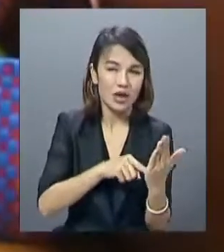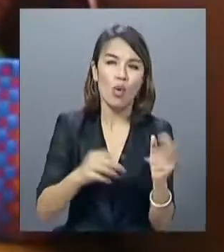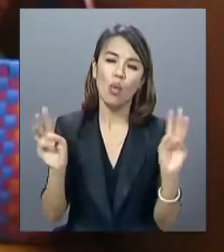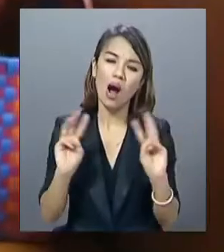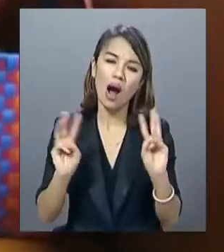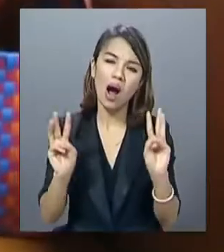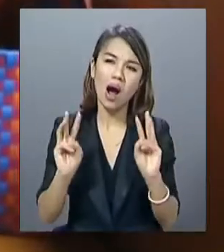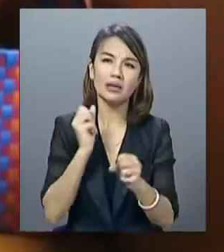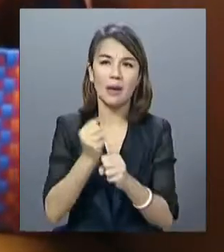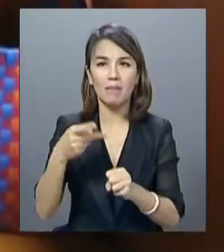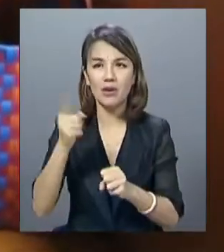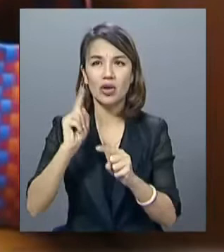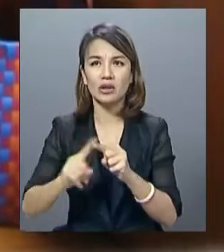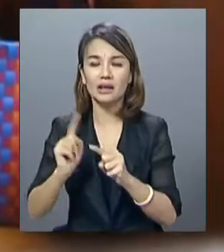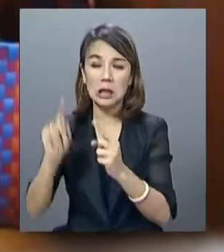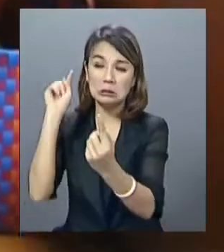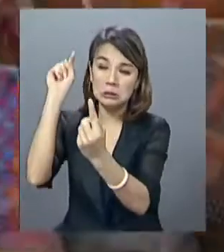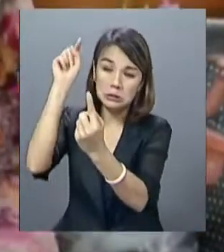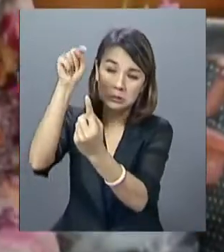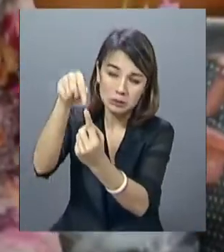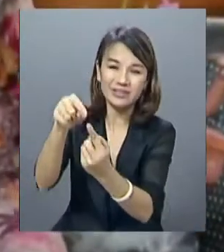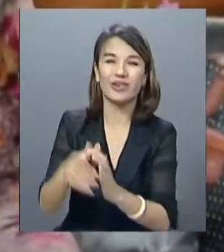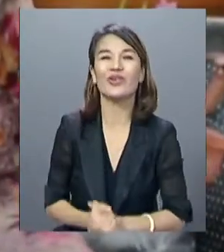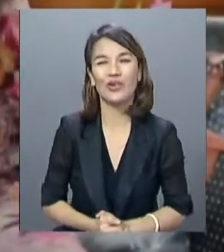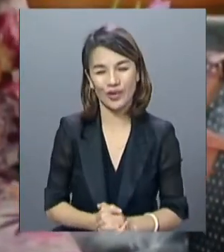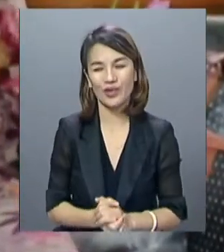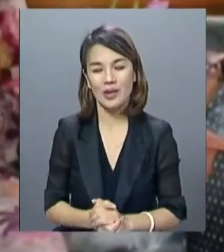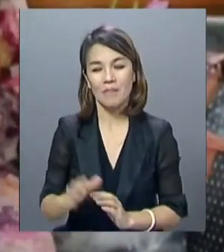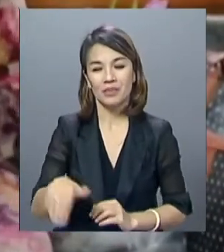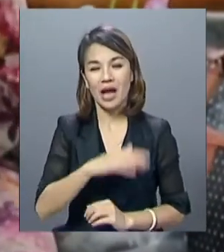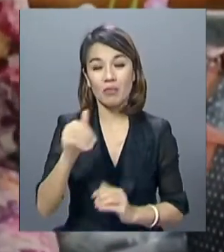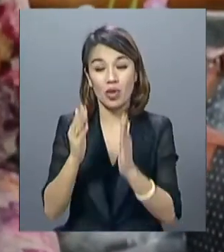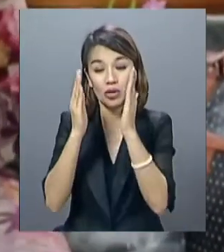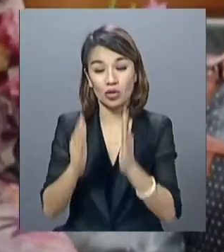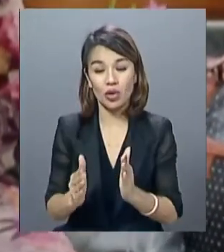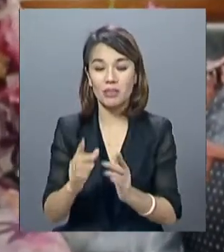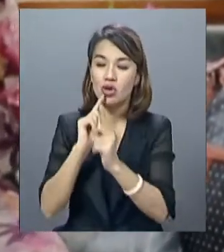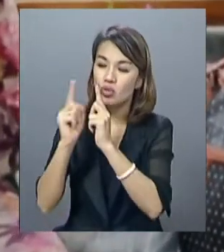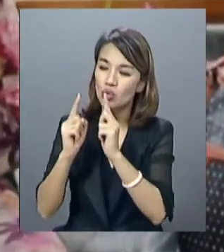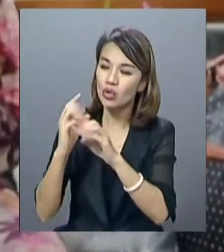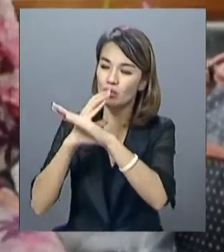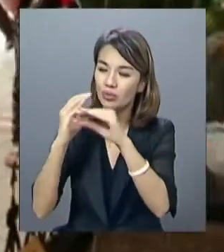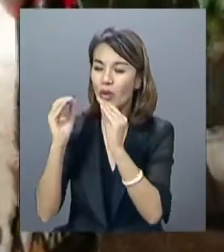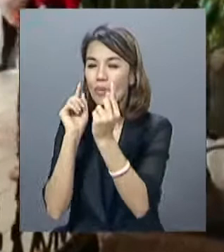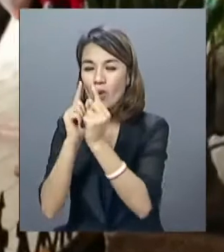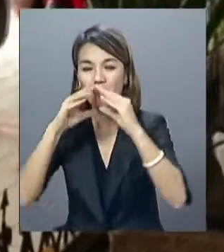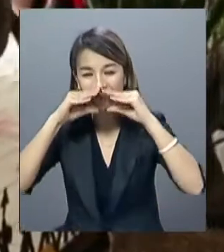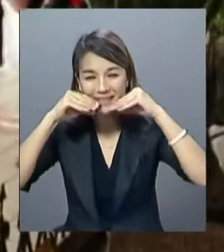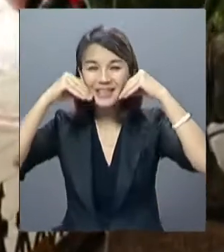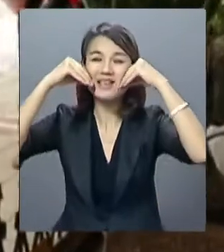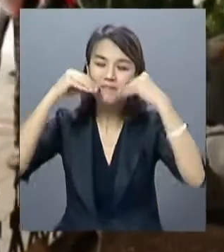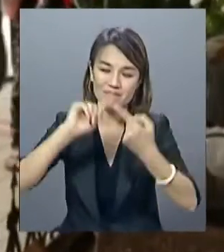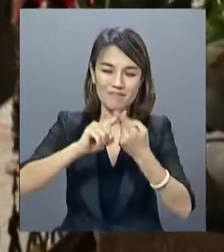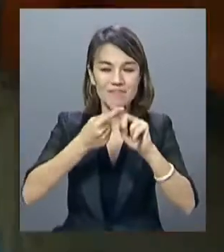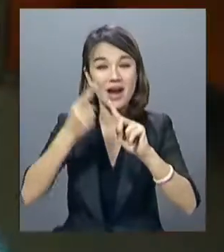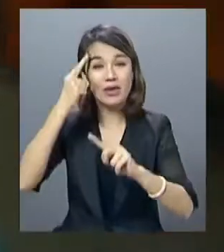ประโยชน์ก่อนที่จะถึงปลายทางนอกจากนี้แล้วผู้คนได้พูดคุยสร้างรอยยิ้มความเป็นมิตรสหาย